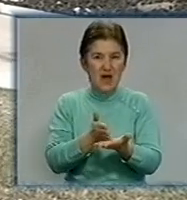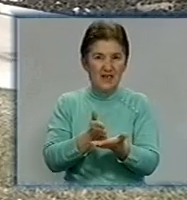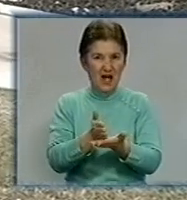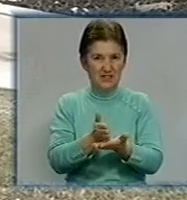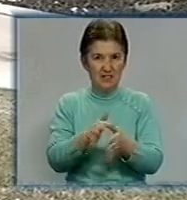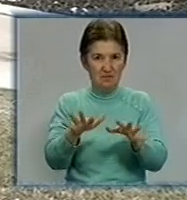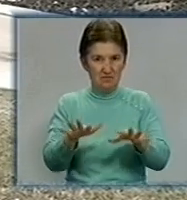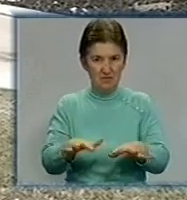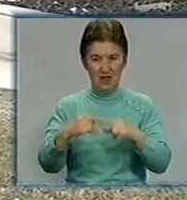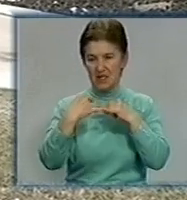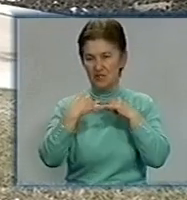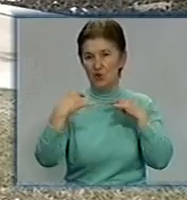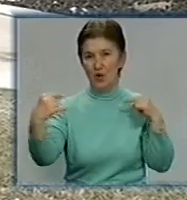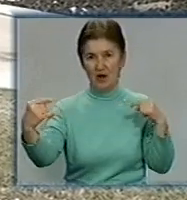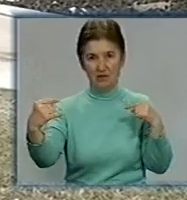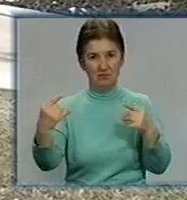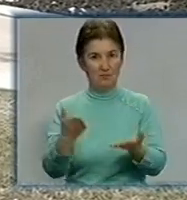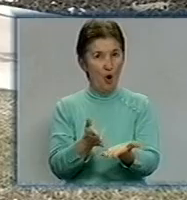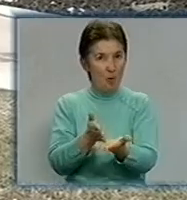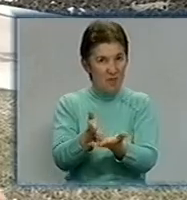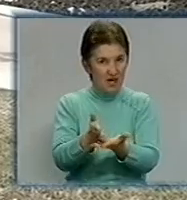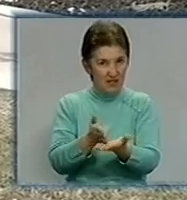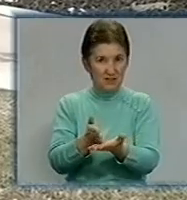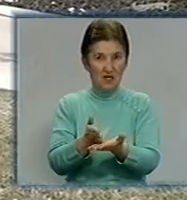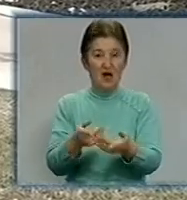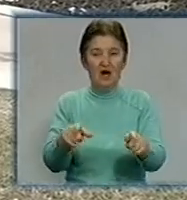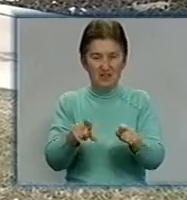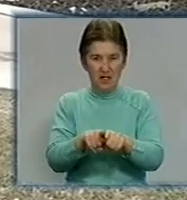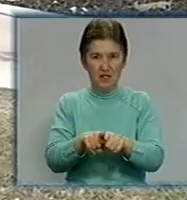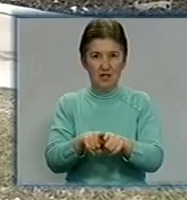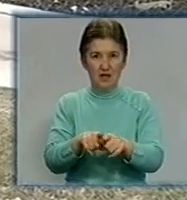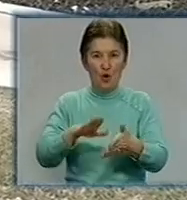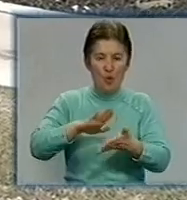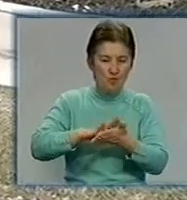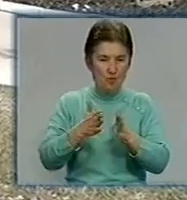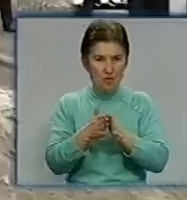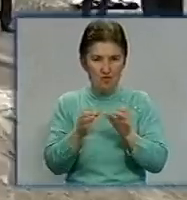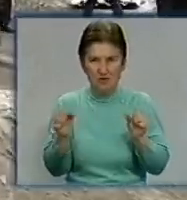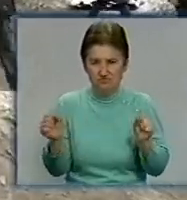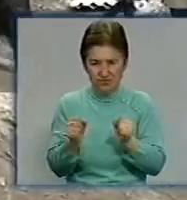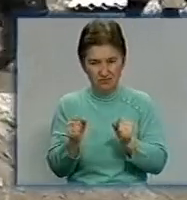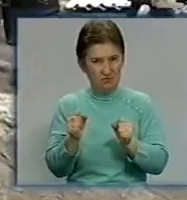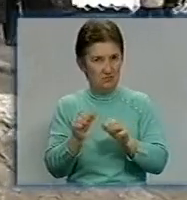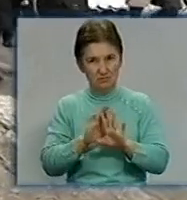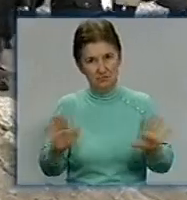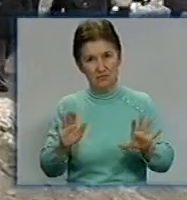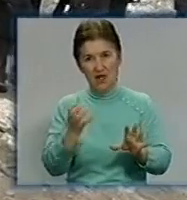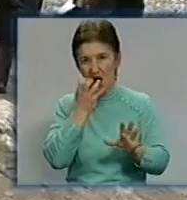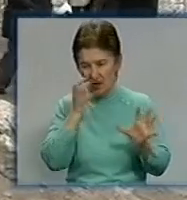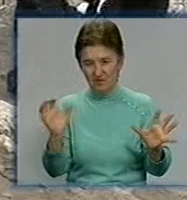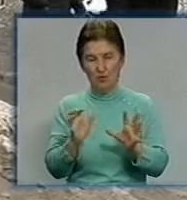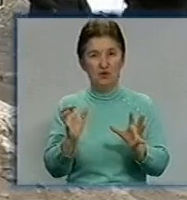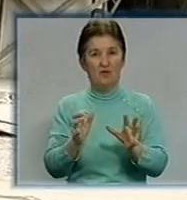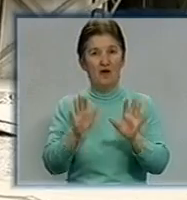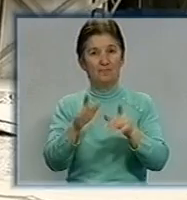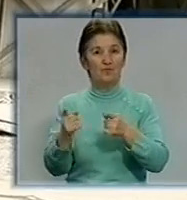на операційному столі і самі розумієте, в таких умовах оперувати це дуже складно. Перебудовують і в'їзд до приймального відділення.